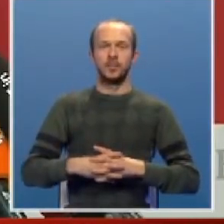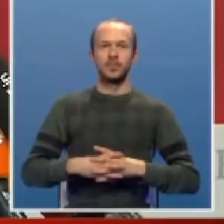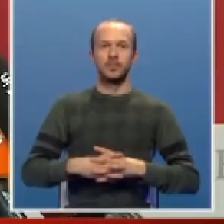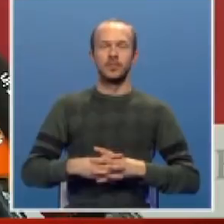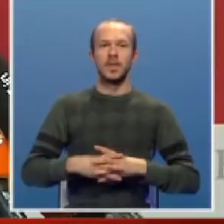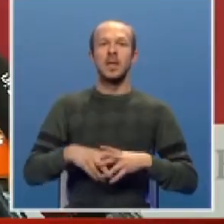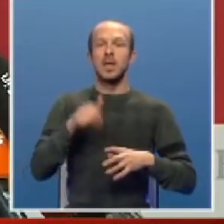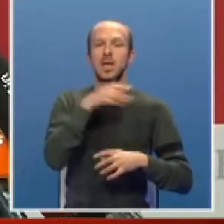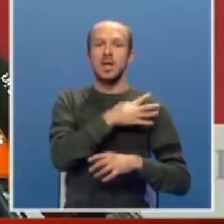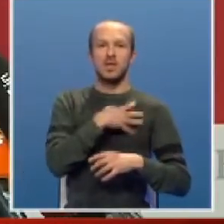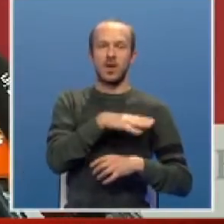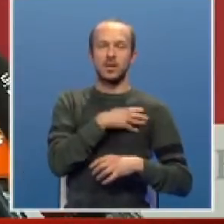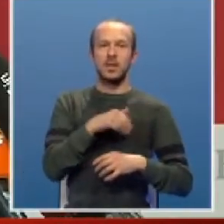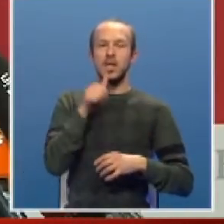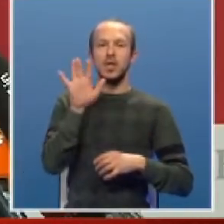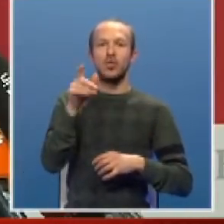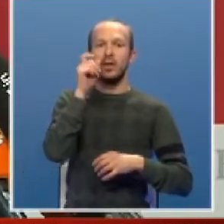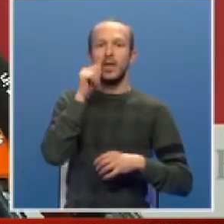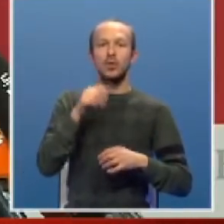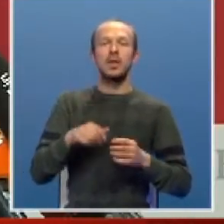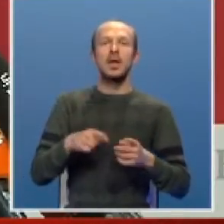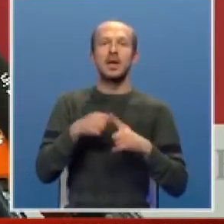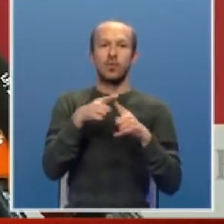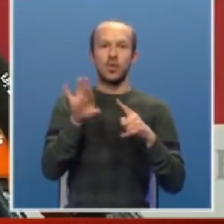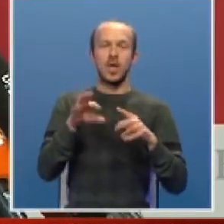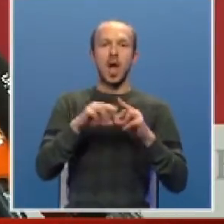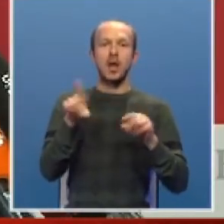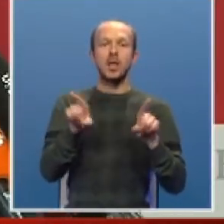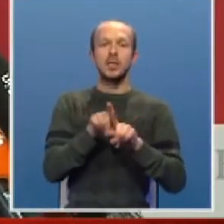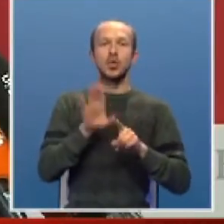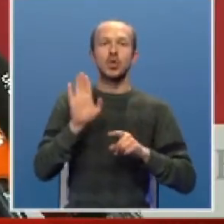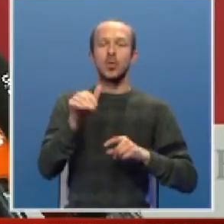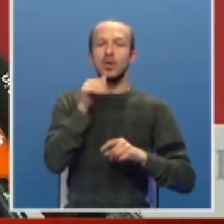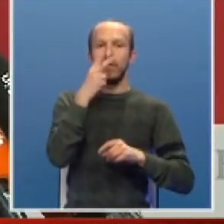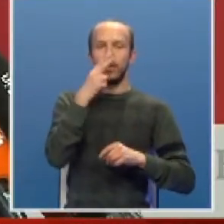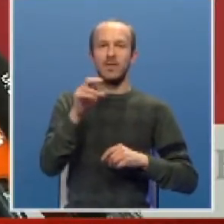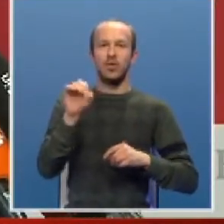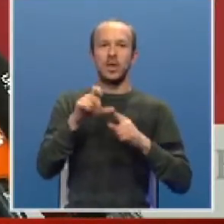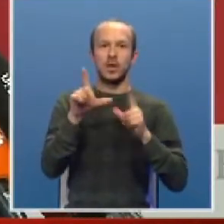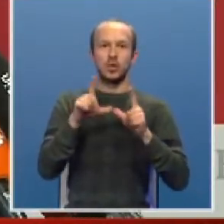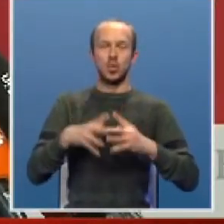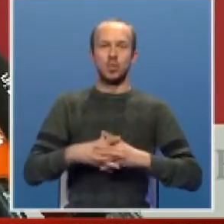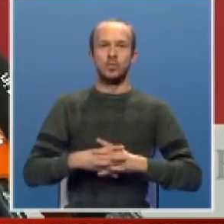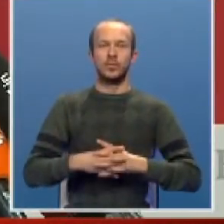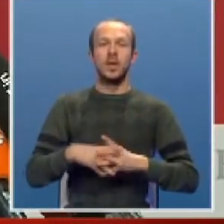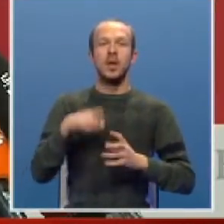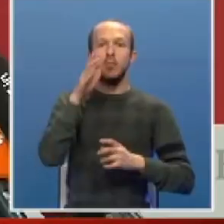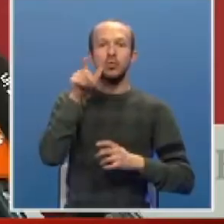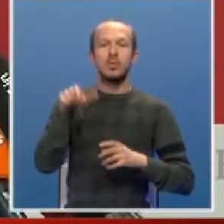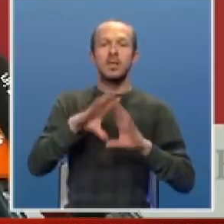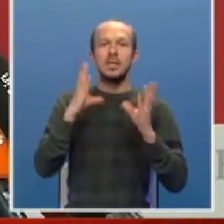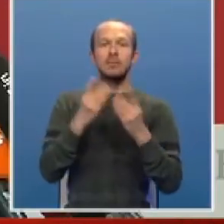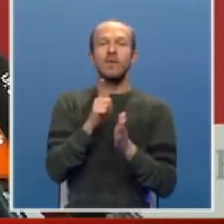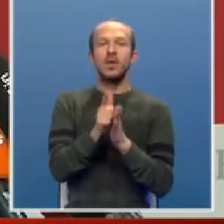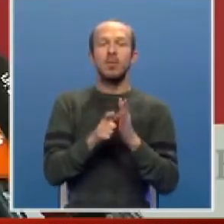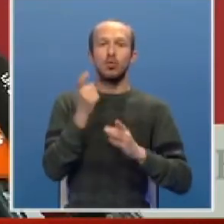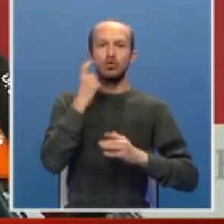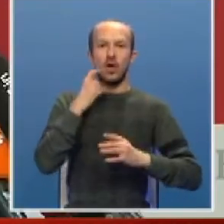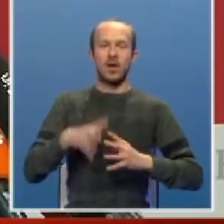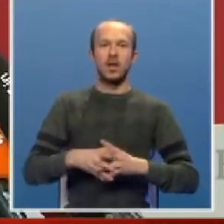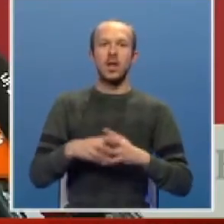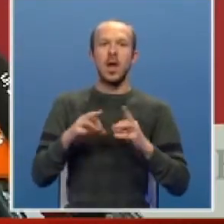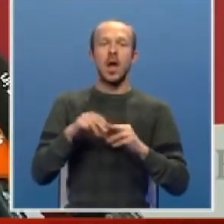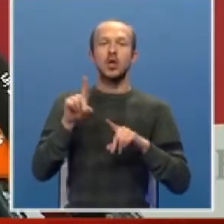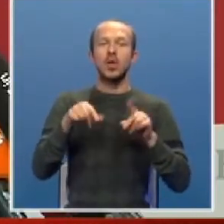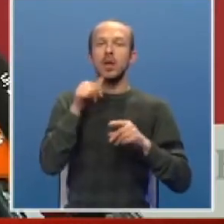muslimane i Hrvate za njihove narodne kvote, ali isto tako je vidljivo da su muslimani svo vrijeme pokušavali, a